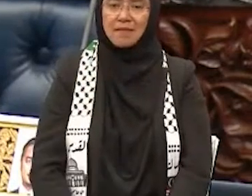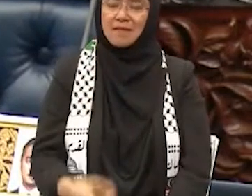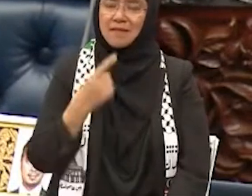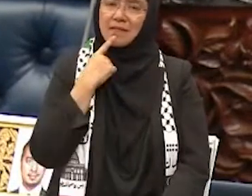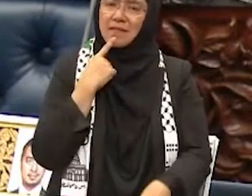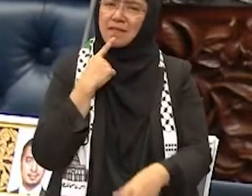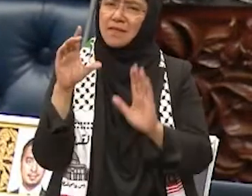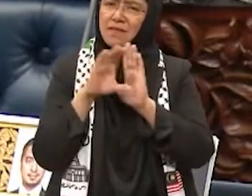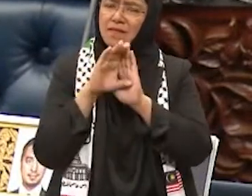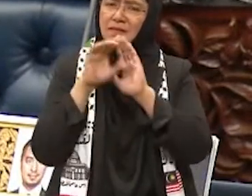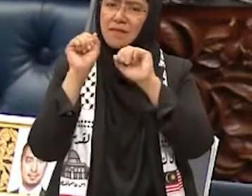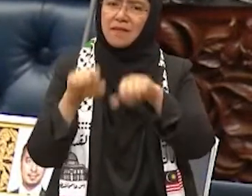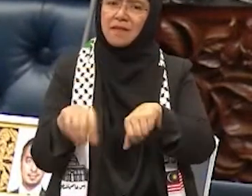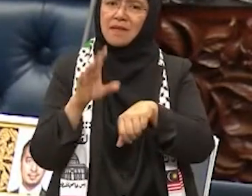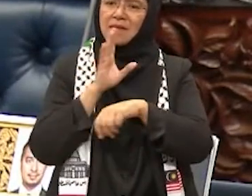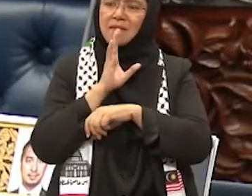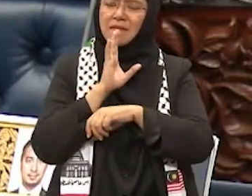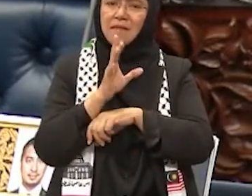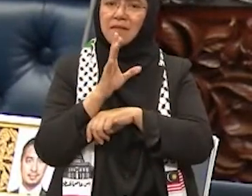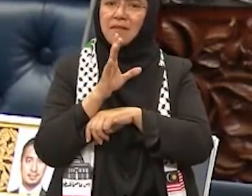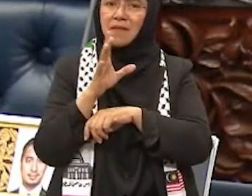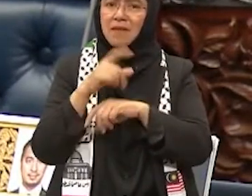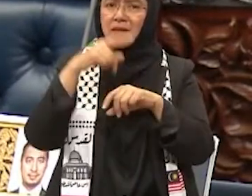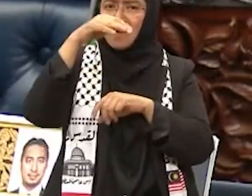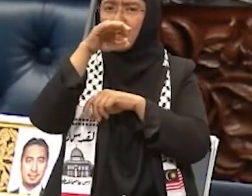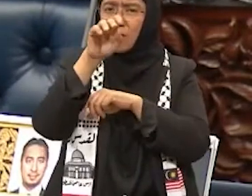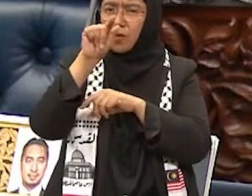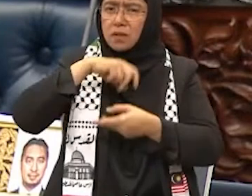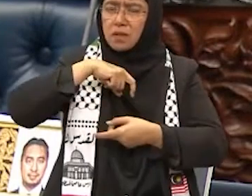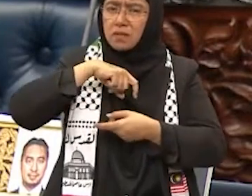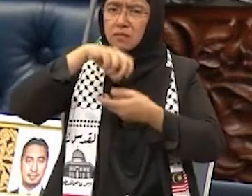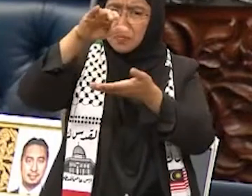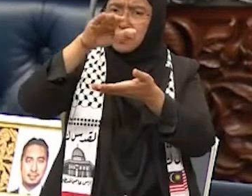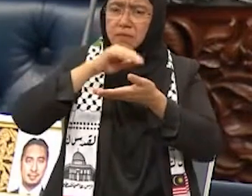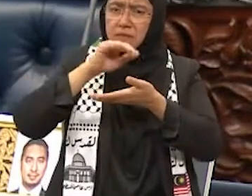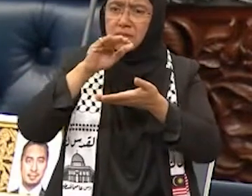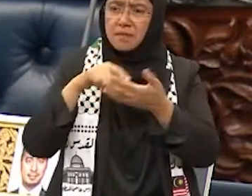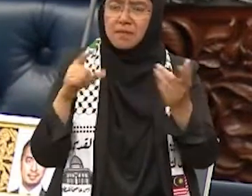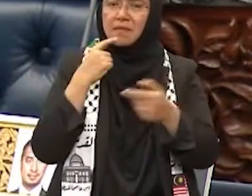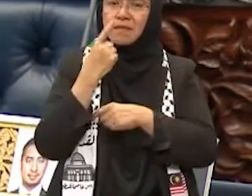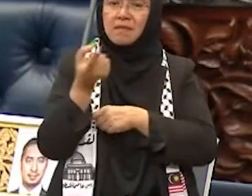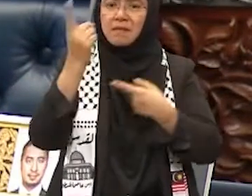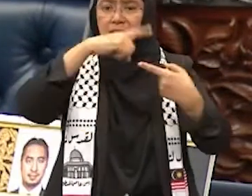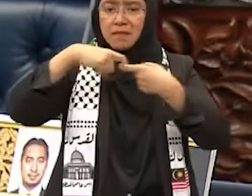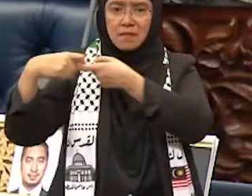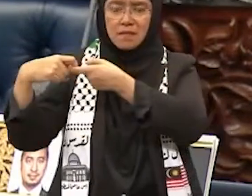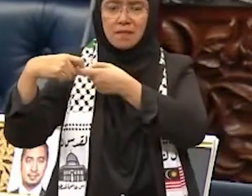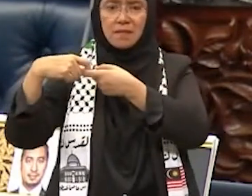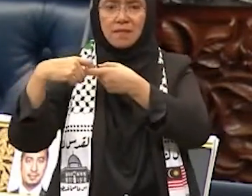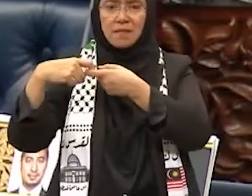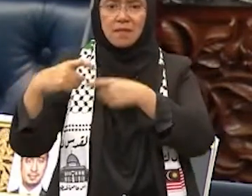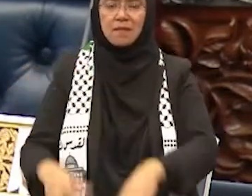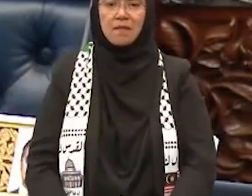posting saya boleh beri secara bertulis kepada Menteri Bagaimana beberapa posting contohnya apabila mengaitkan PKR dengan liberal